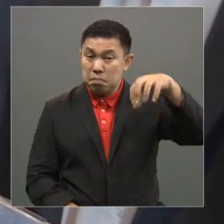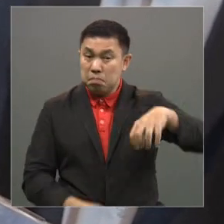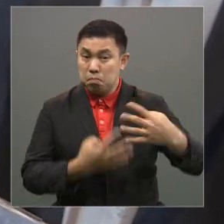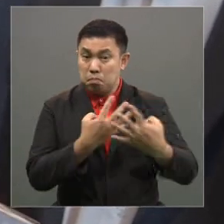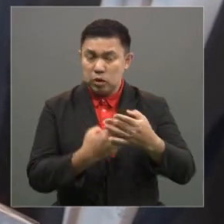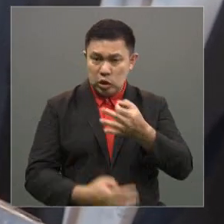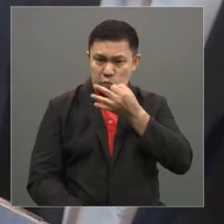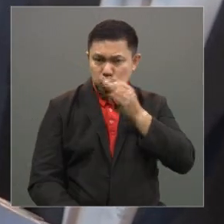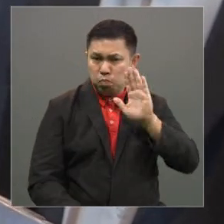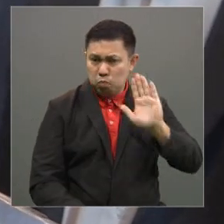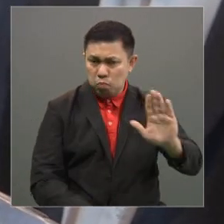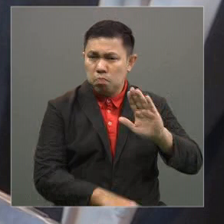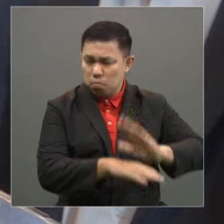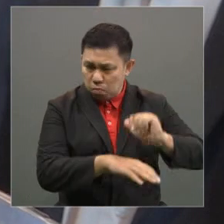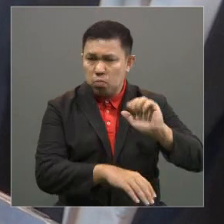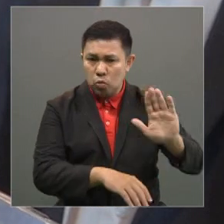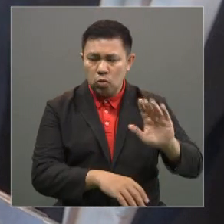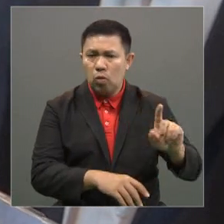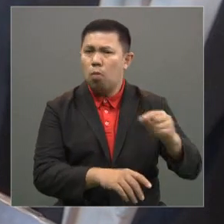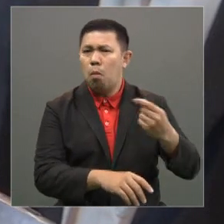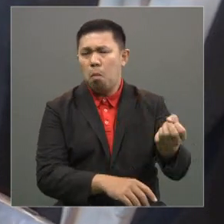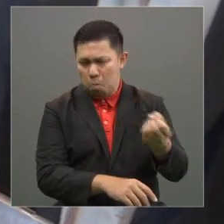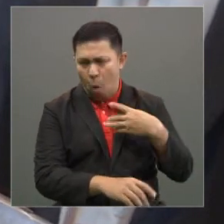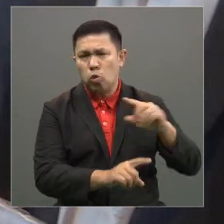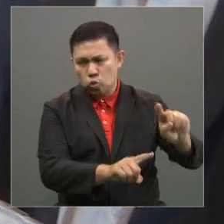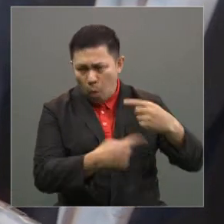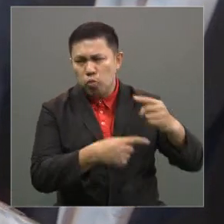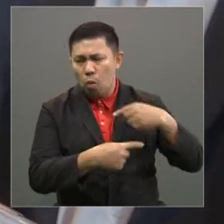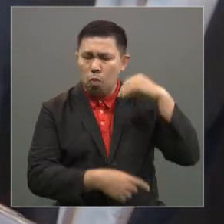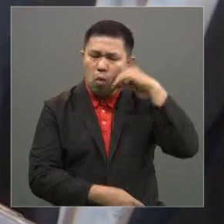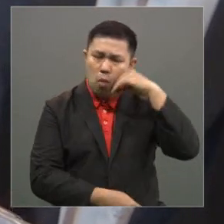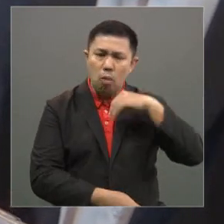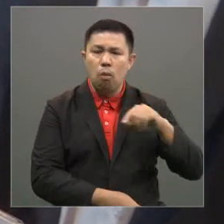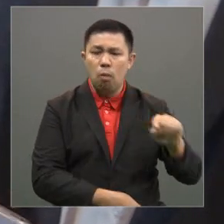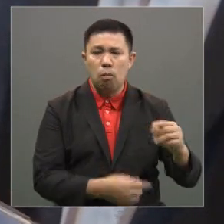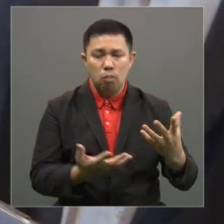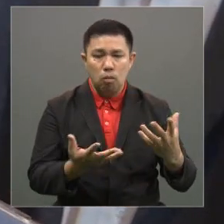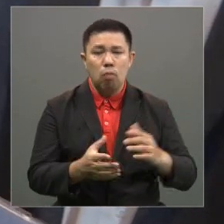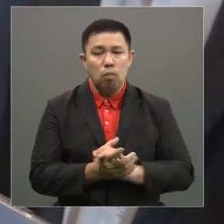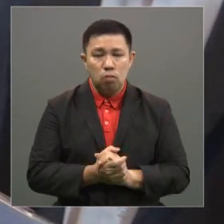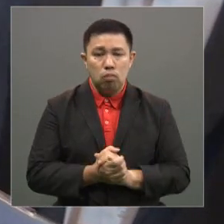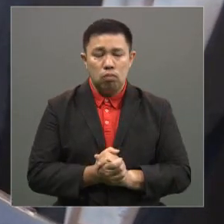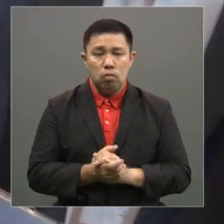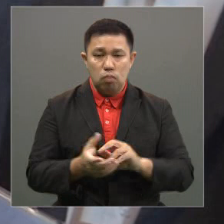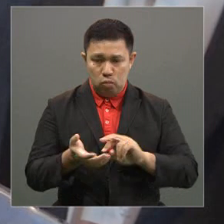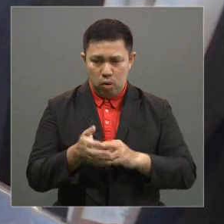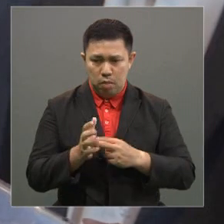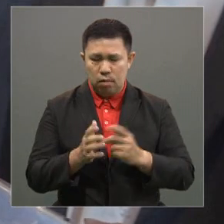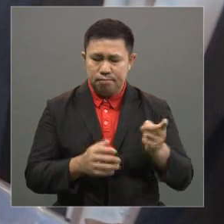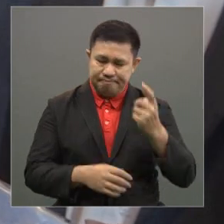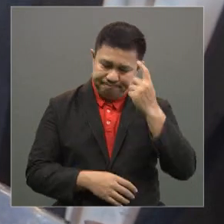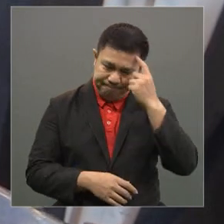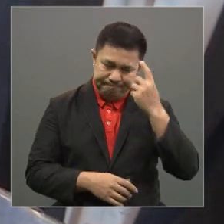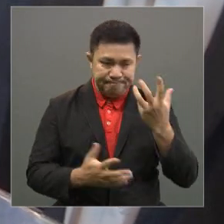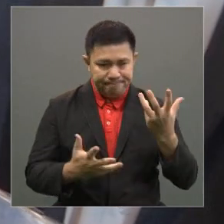แล้วก็เขาก็ตอบมาเสมอนะครับซึ่งเรื่องนี้ก็อาจจะเป็นการลดทอนหรือ